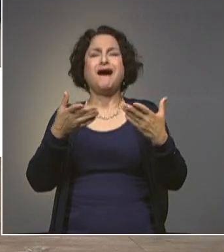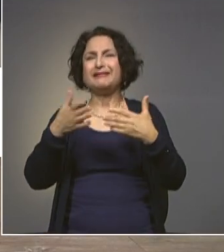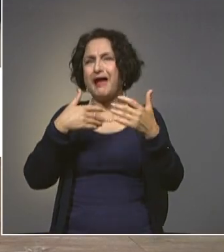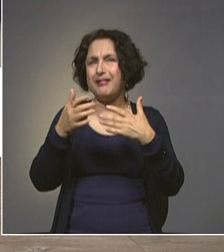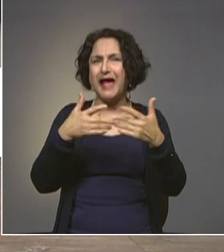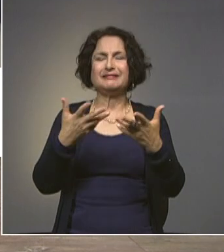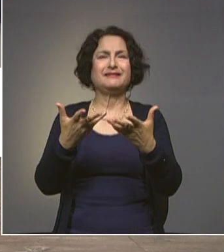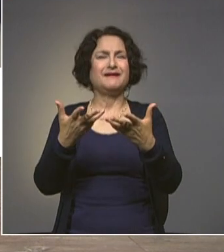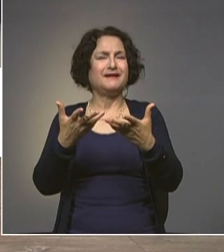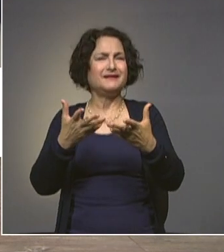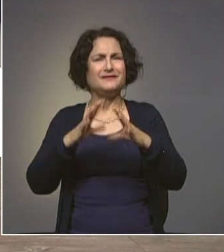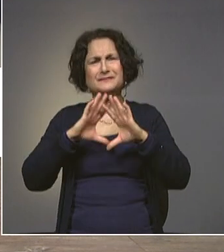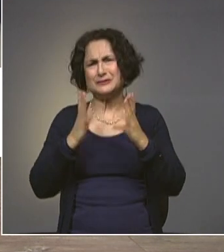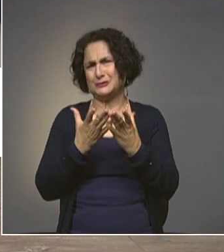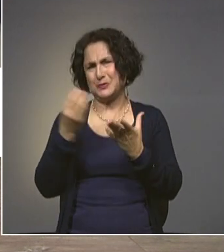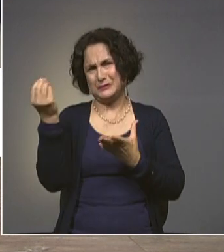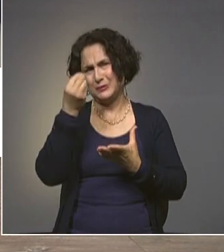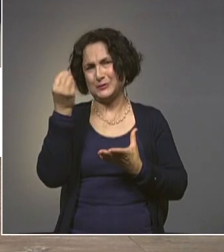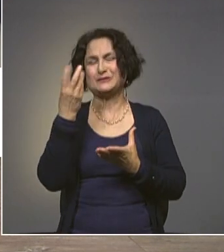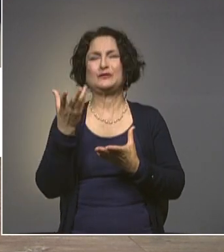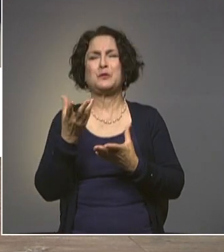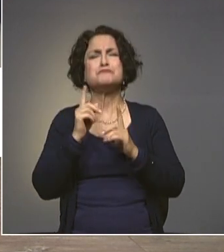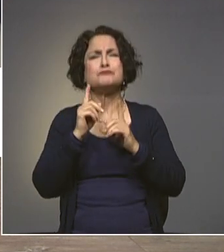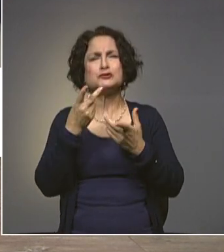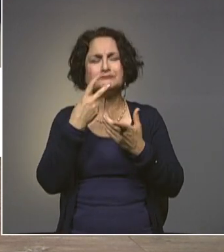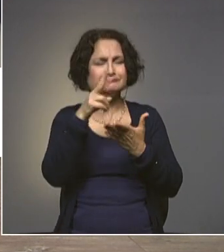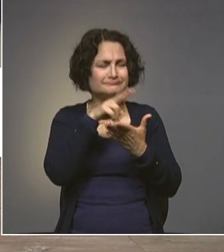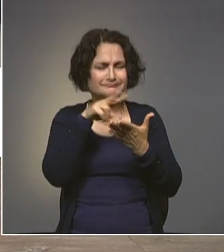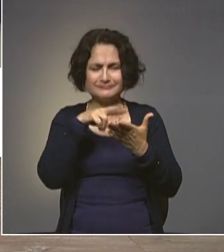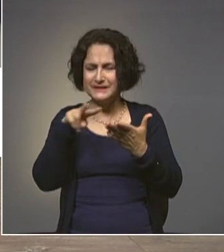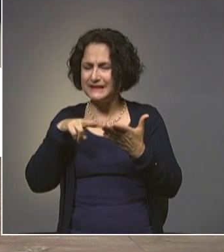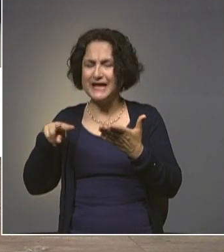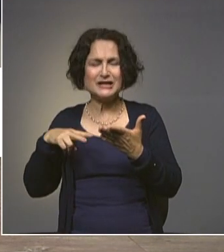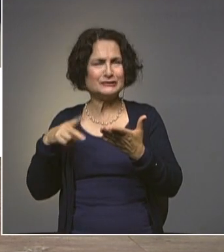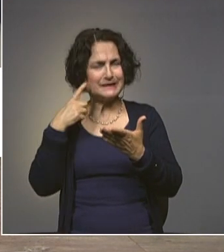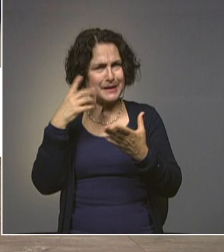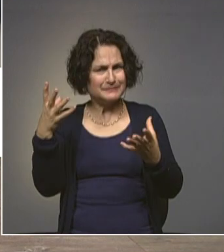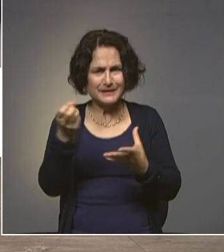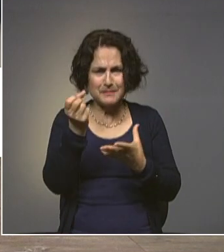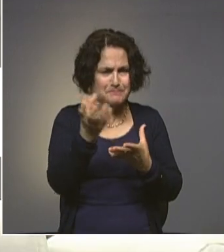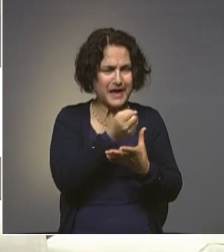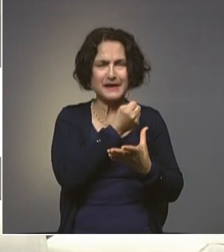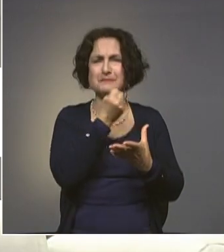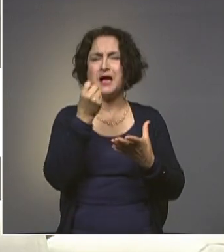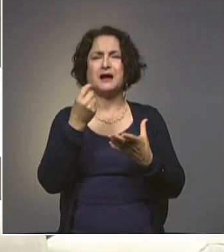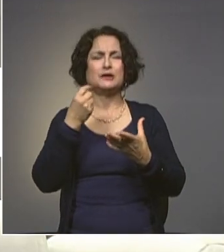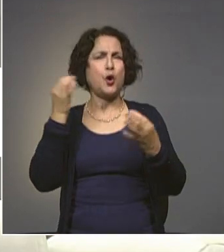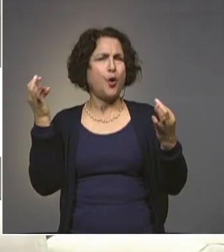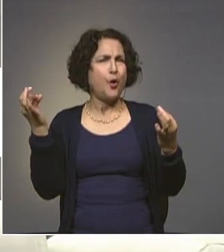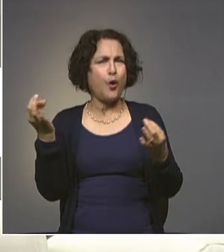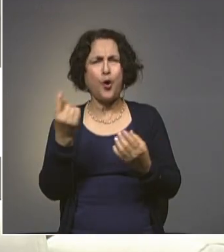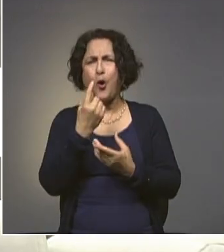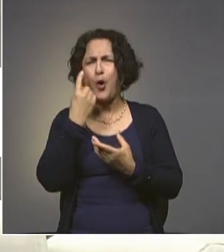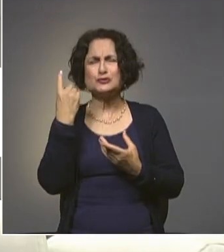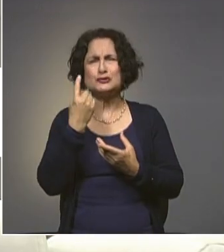изкуството. Всъщност, можем да разчетем всички тези истории, естествено, и като една особена